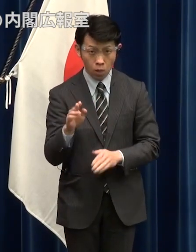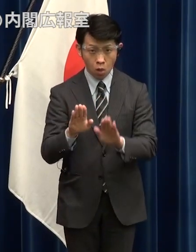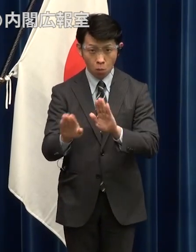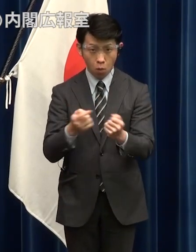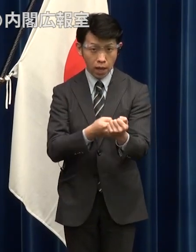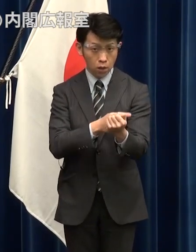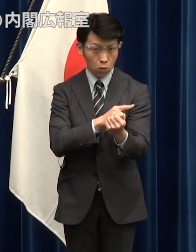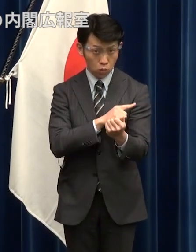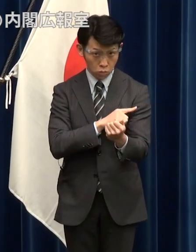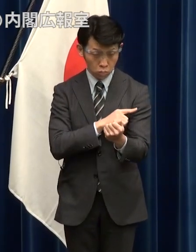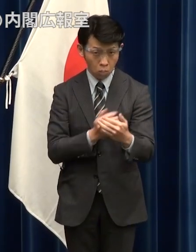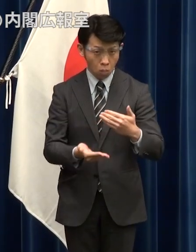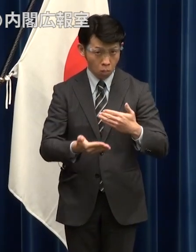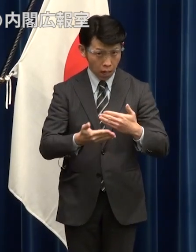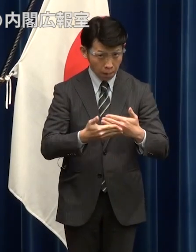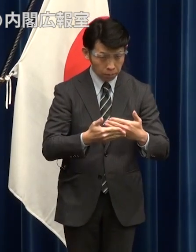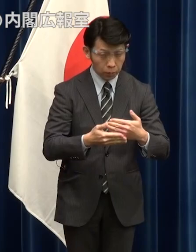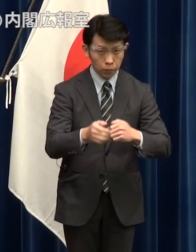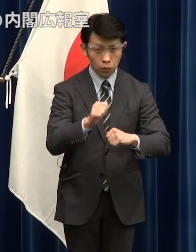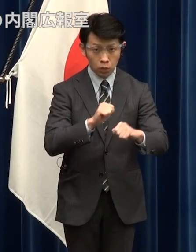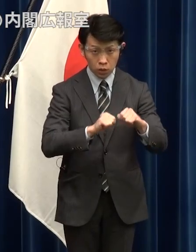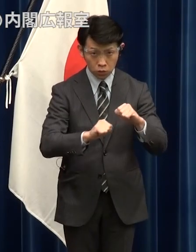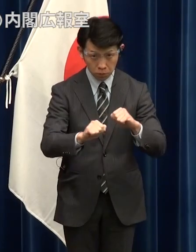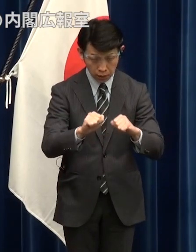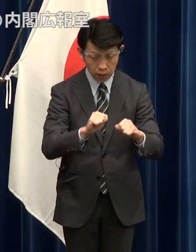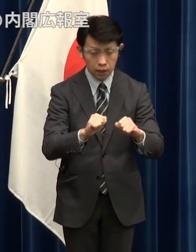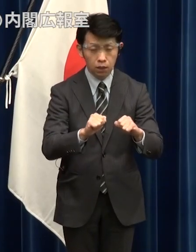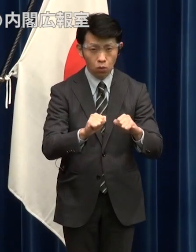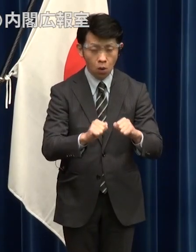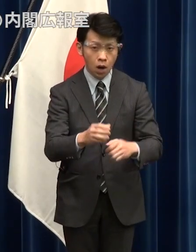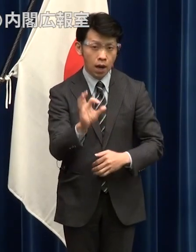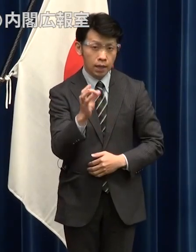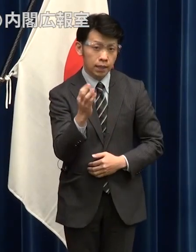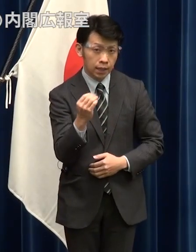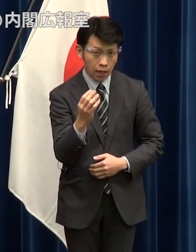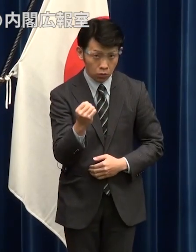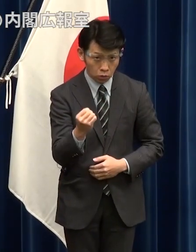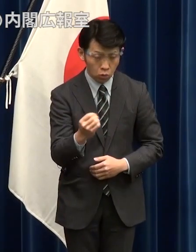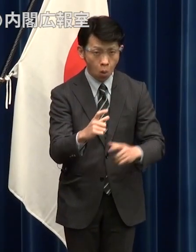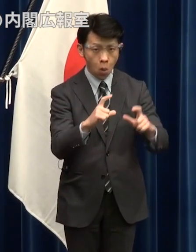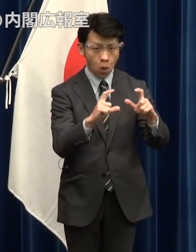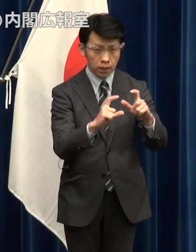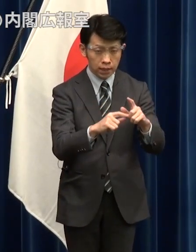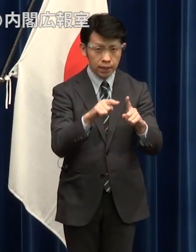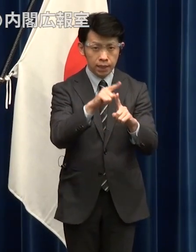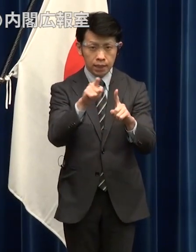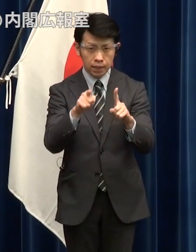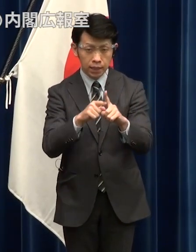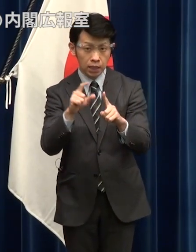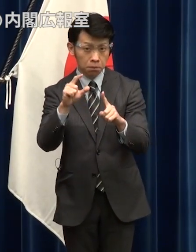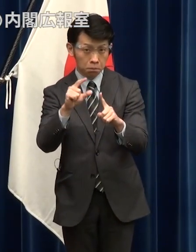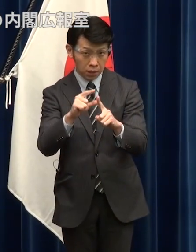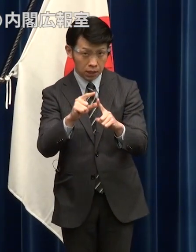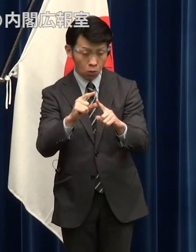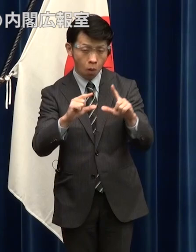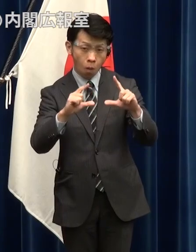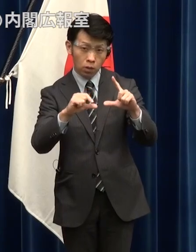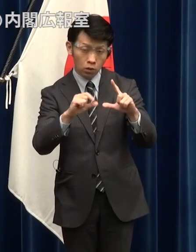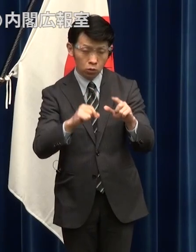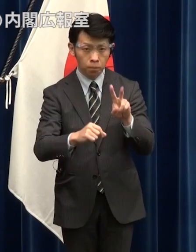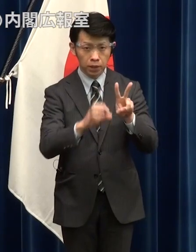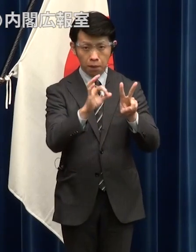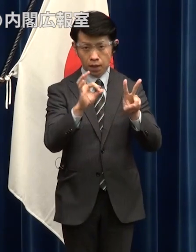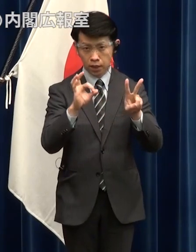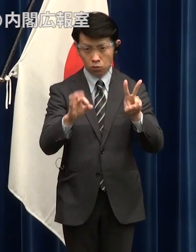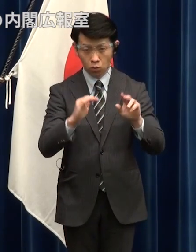それを補完する取り組みを GDP 比 2% に強化をする。その強化された防衛力